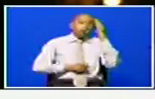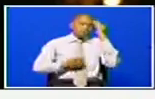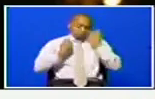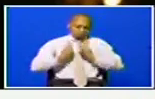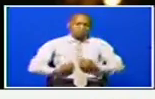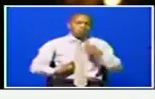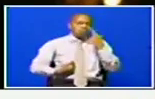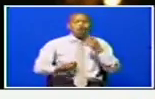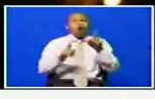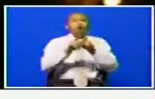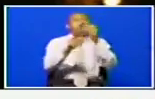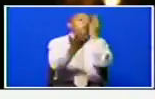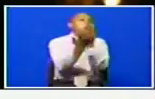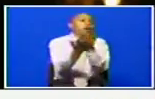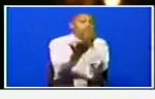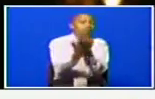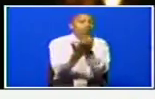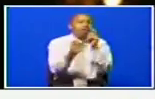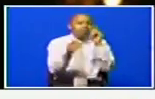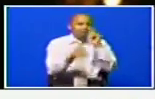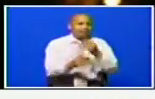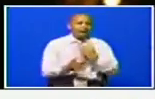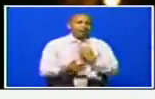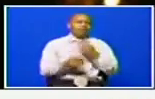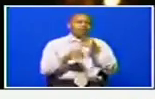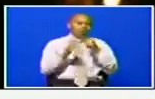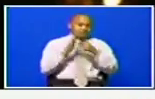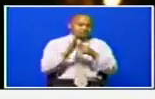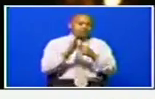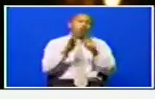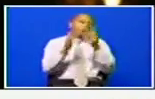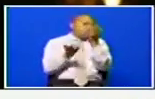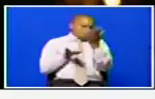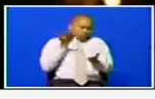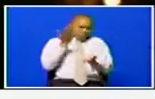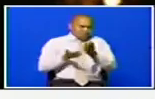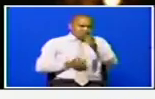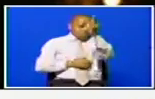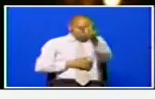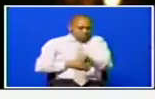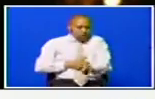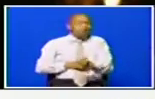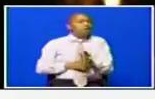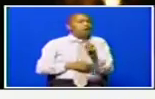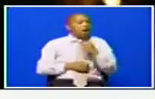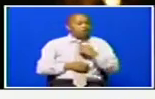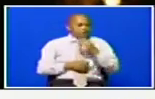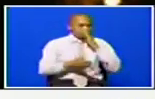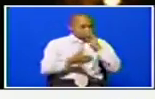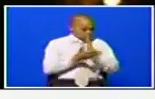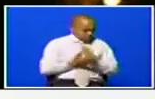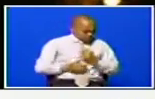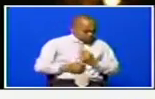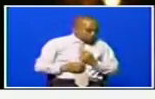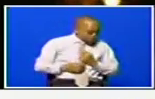na ushahidi wako ndio tukuelewe vile unavyosema. Maana sasa unaweza pata mtu pengine ameenda amepata ahadi fulani akaona